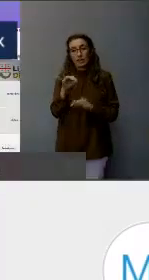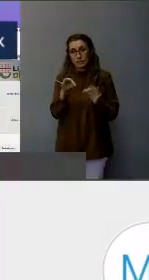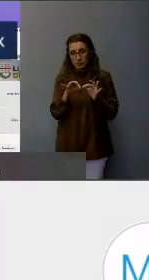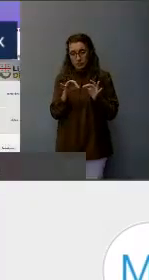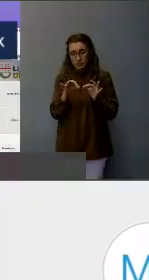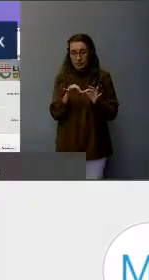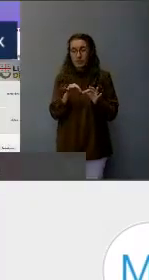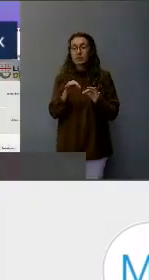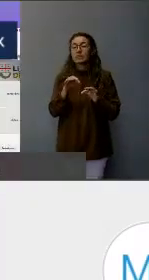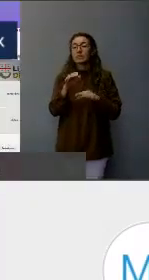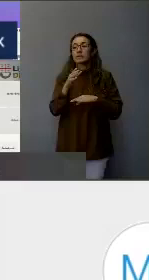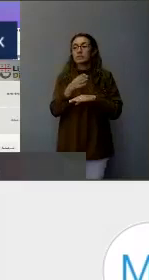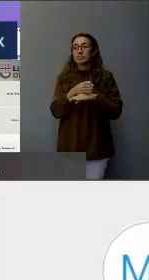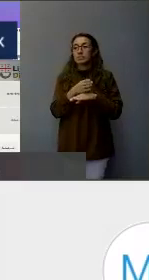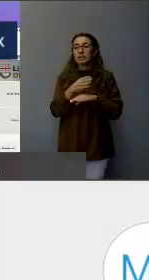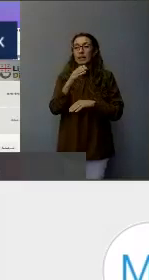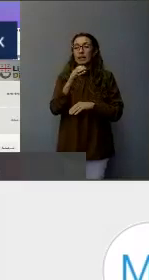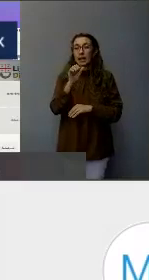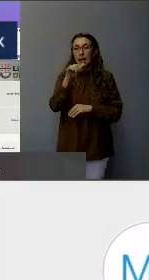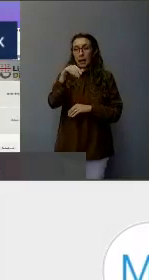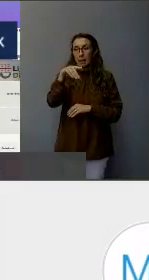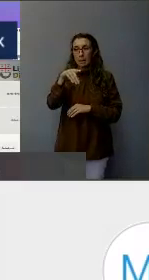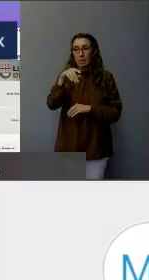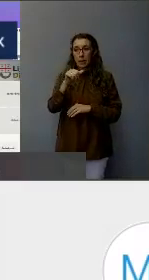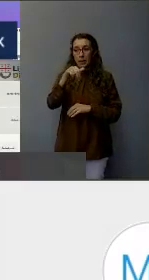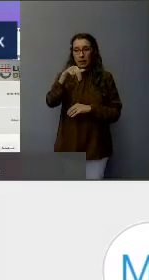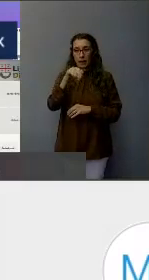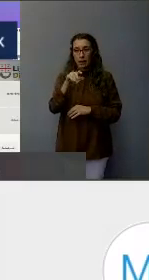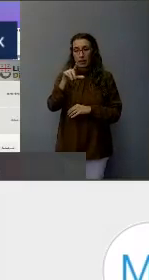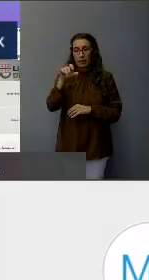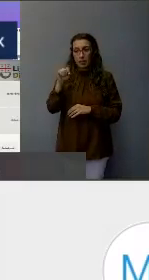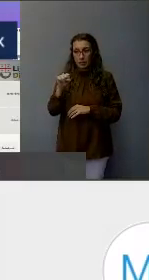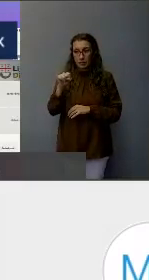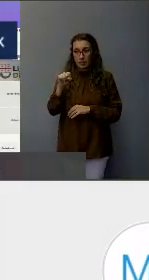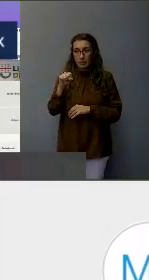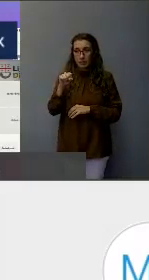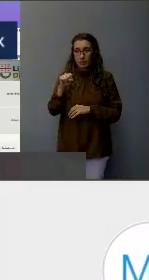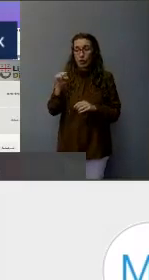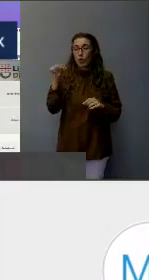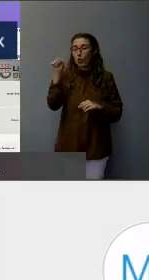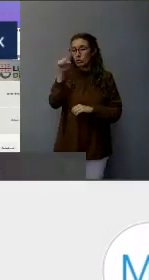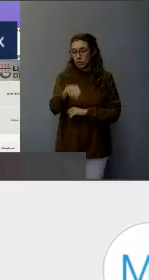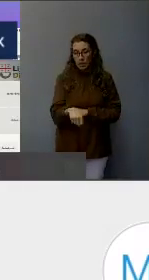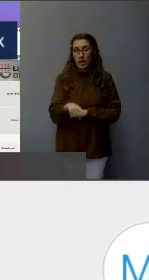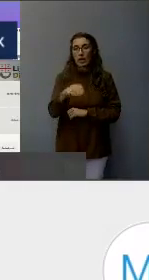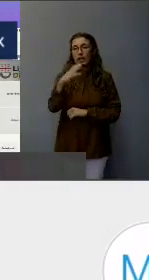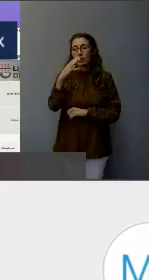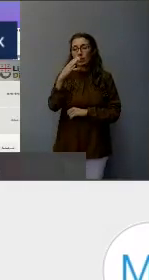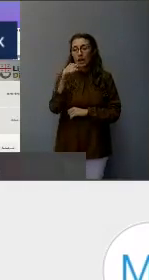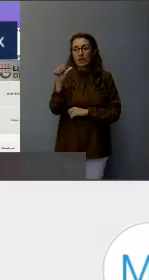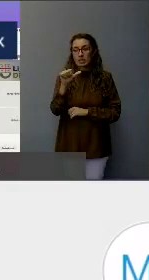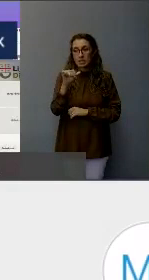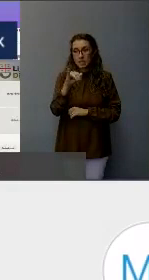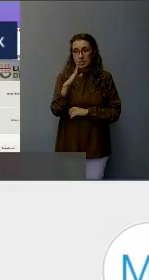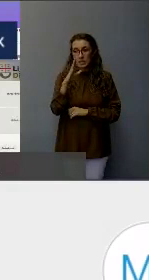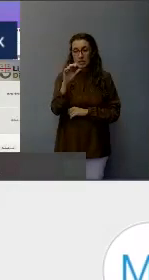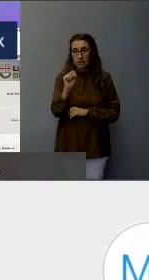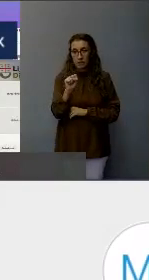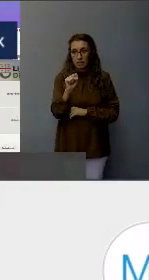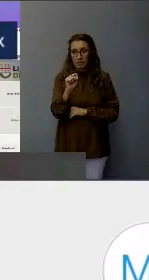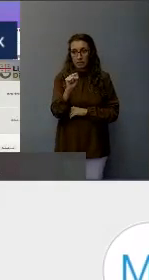bruccoleri favorevole consigliere campanella contrario consigliere